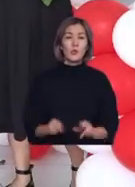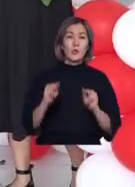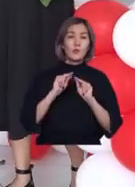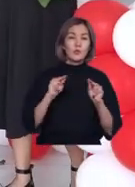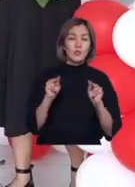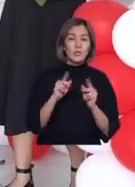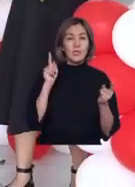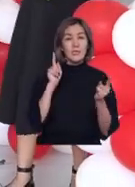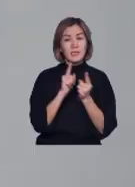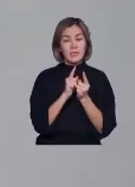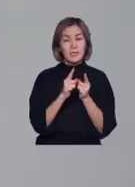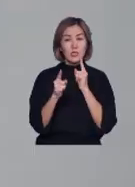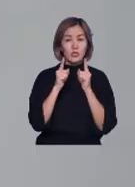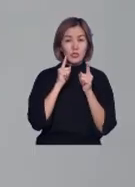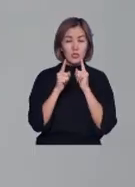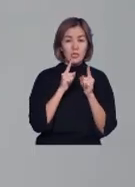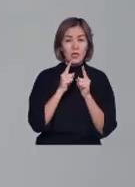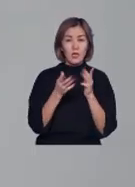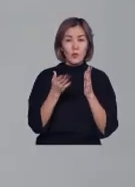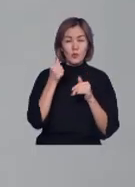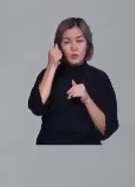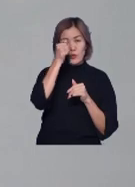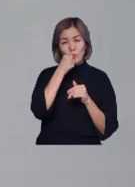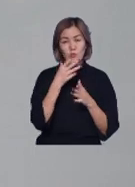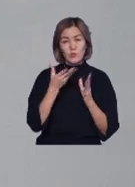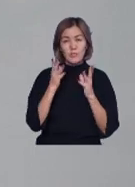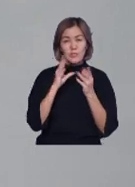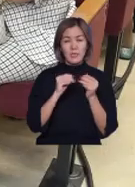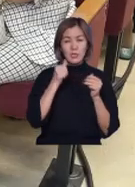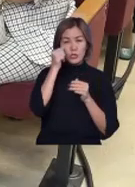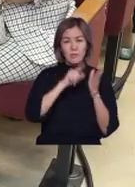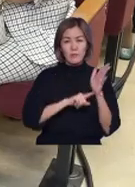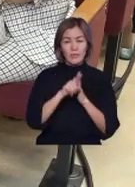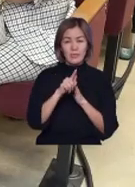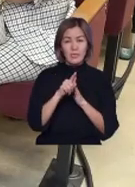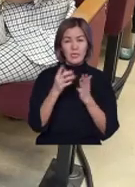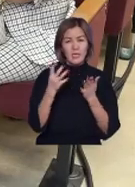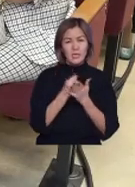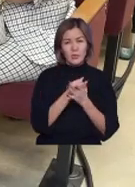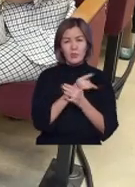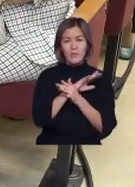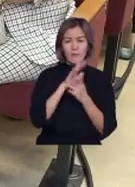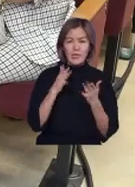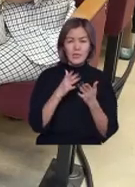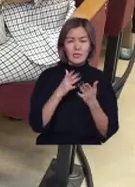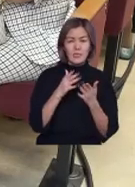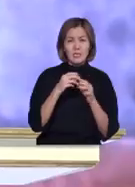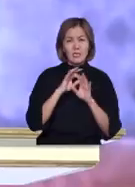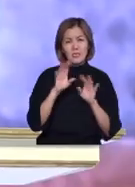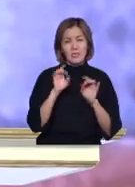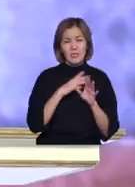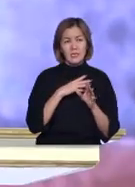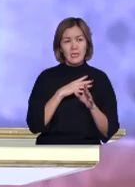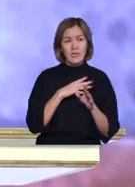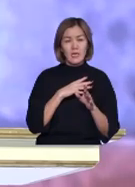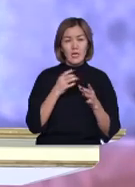Устаздардың басын қосқан жиында алдымен өткен оқу жылы сараланды. Жыл басынан бергі жетістіктер баяндалды. Шараға арнайы қатысқан аудан әкімі мұғалімдерді